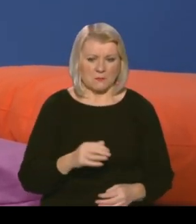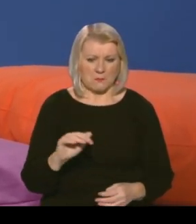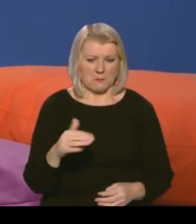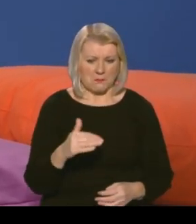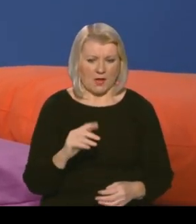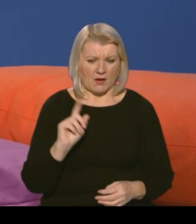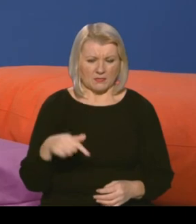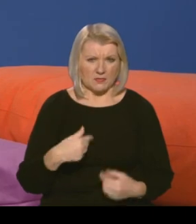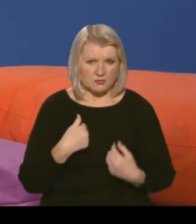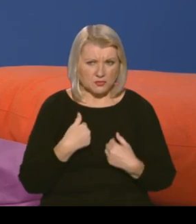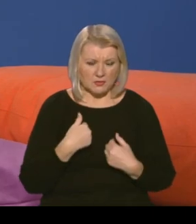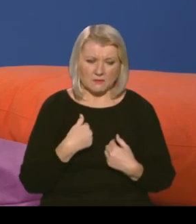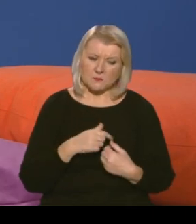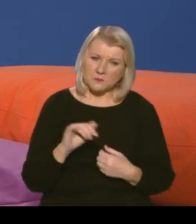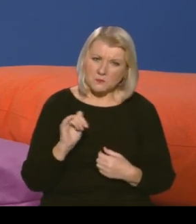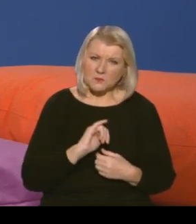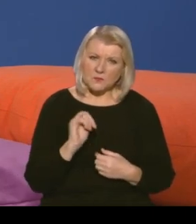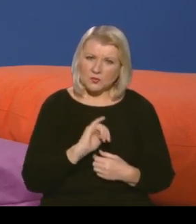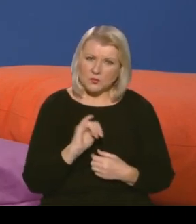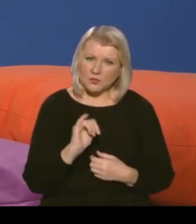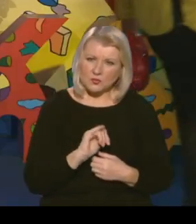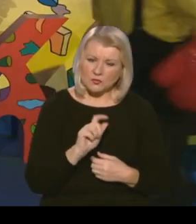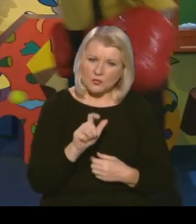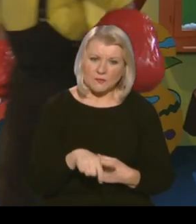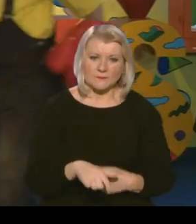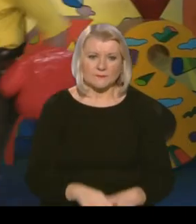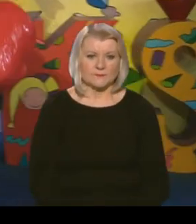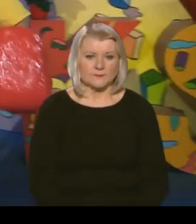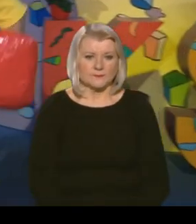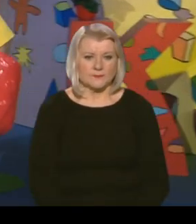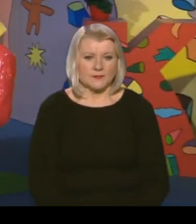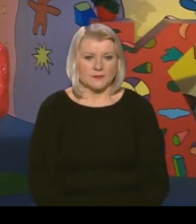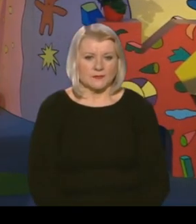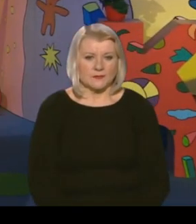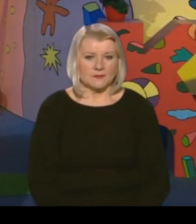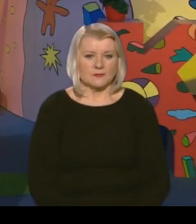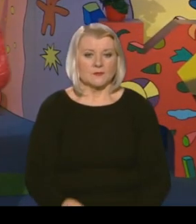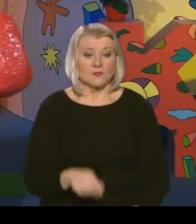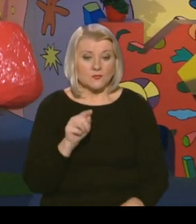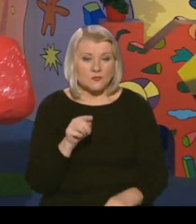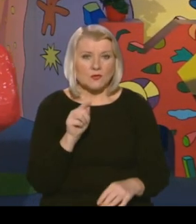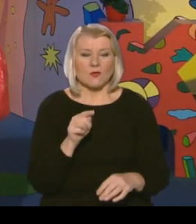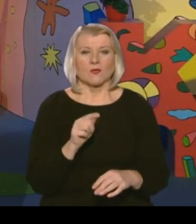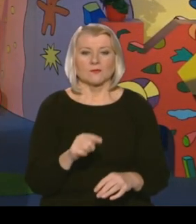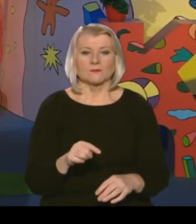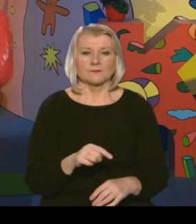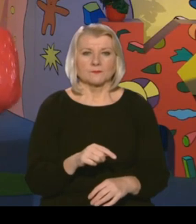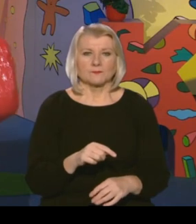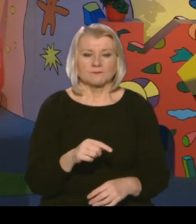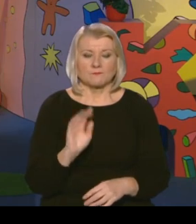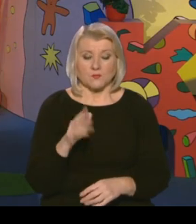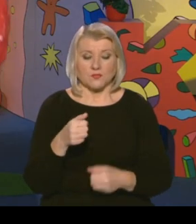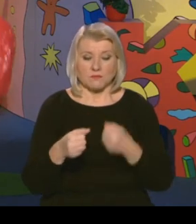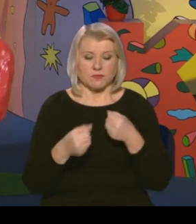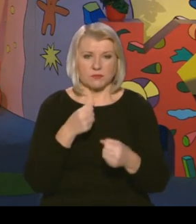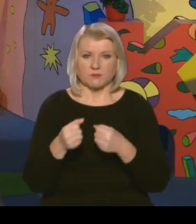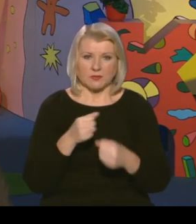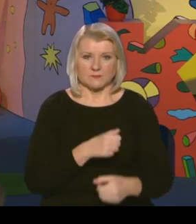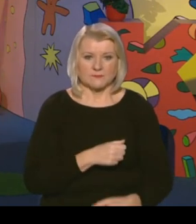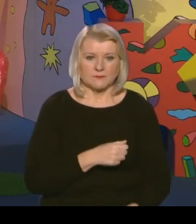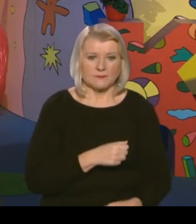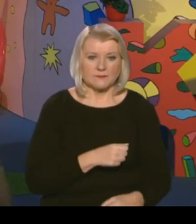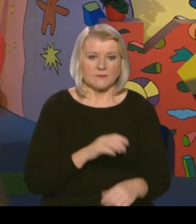já? Kdo to může být? Františku, tady je můj soupeř. A jak